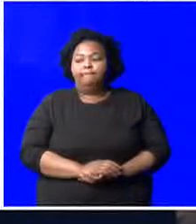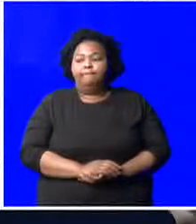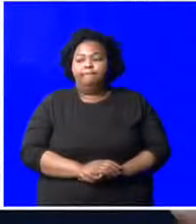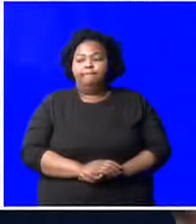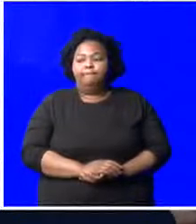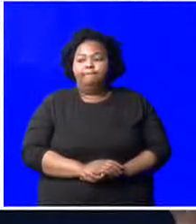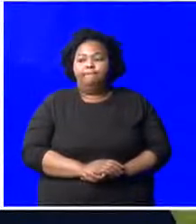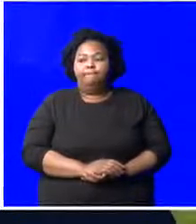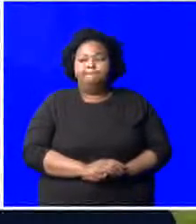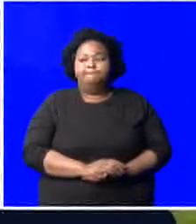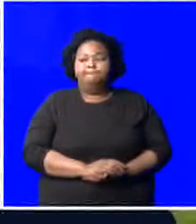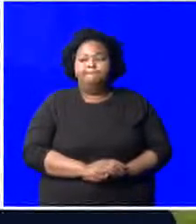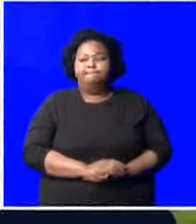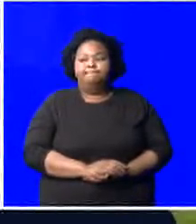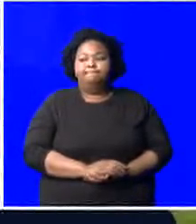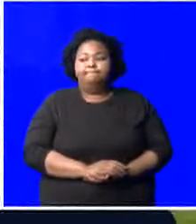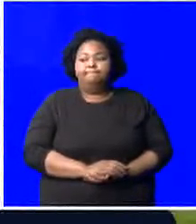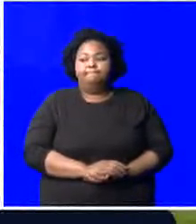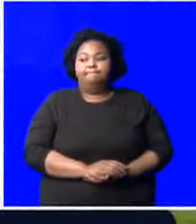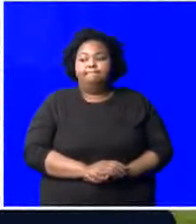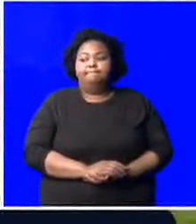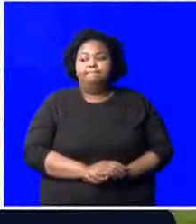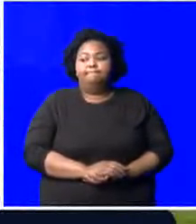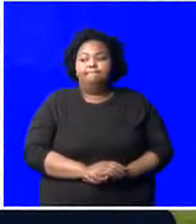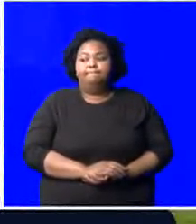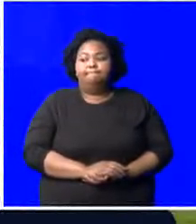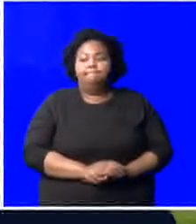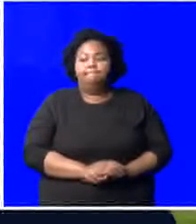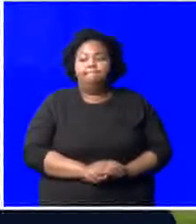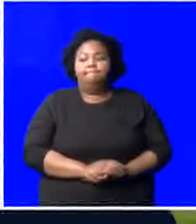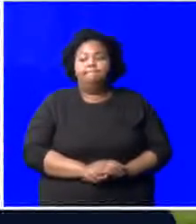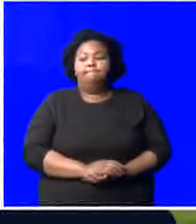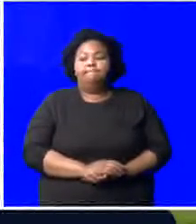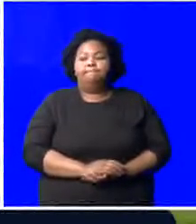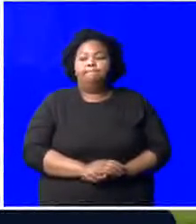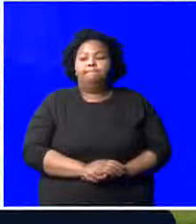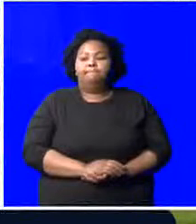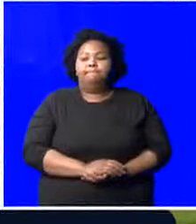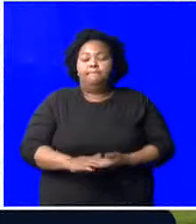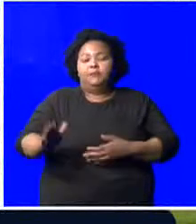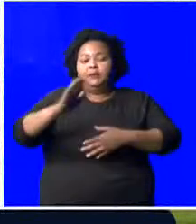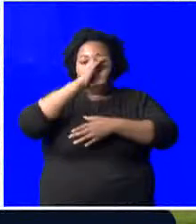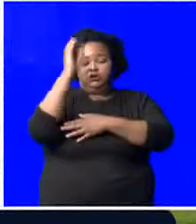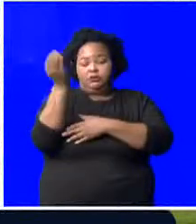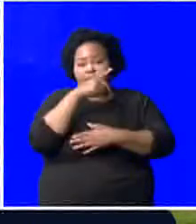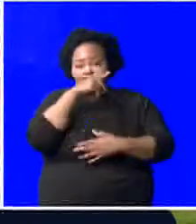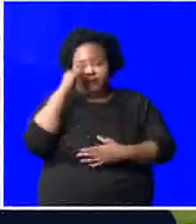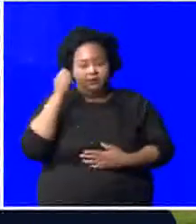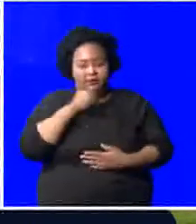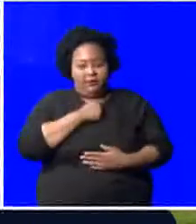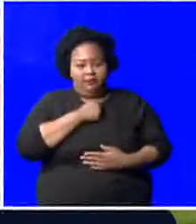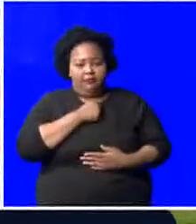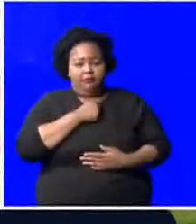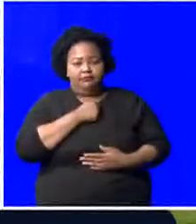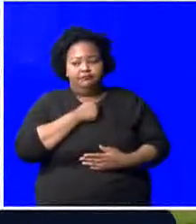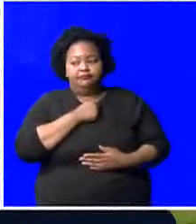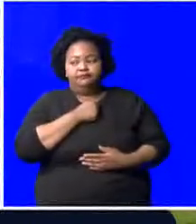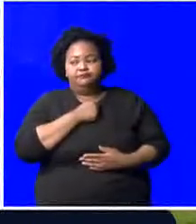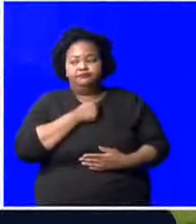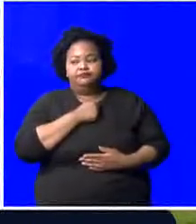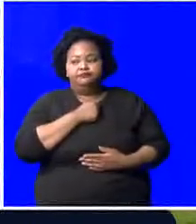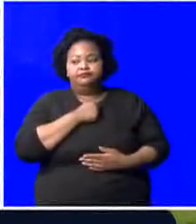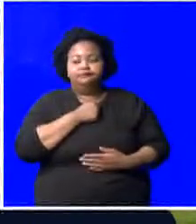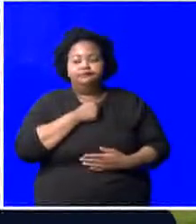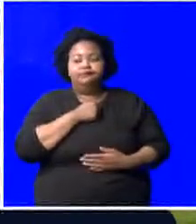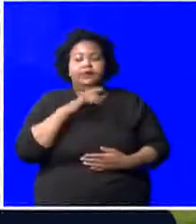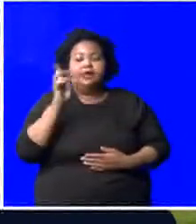Mayethe, Ngozi, Mhlekazi, wena waphakathi. Libito lami Mpangazitha, ngingunokuthula